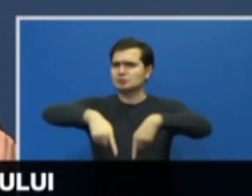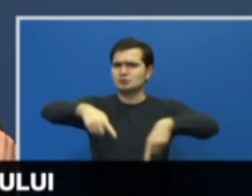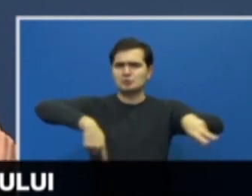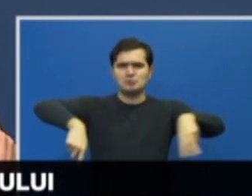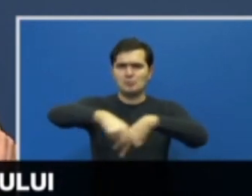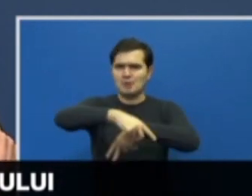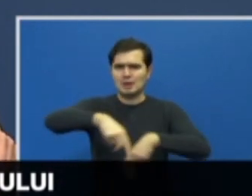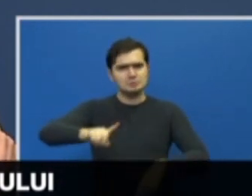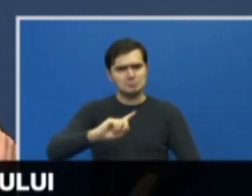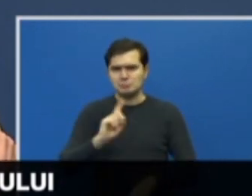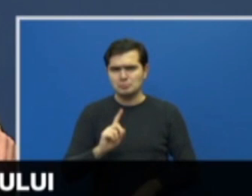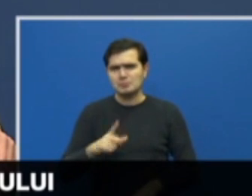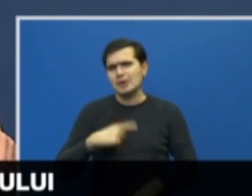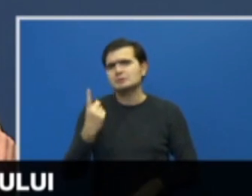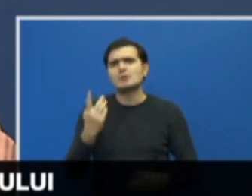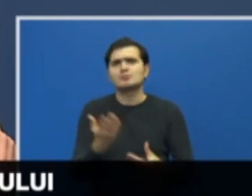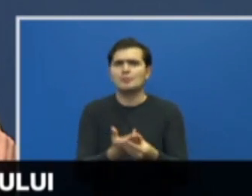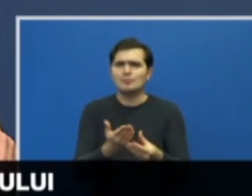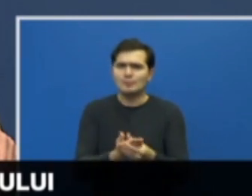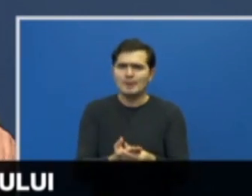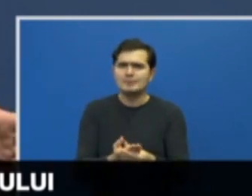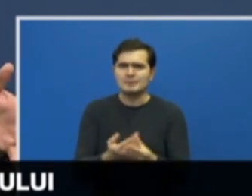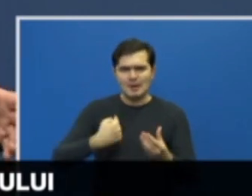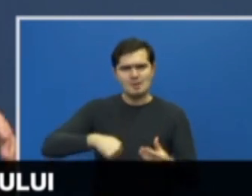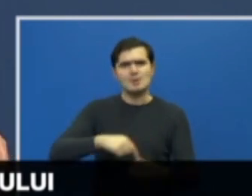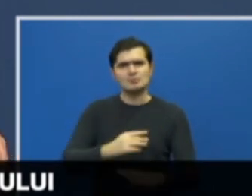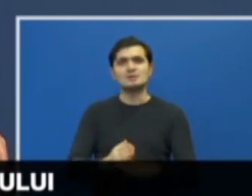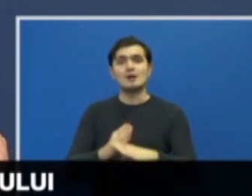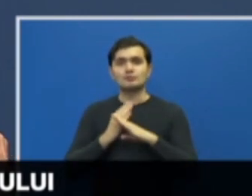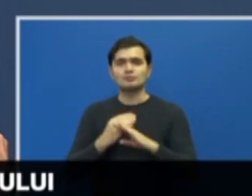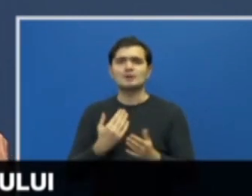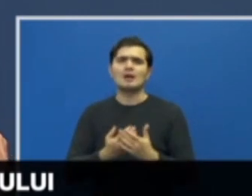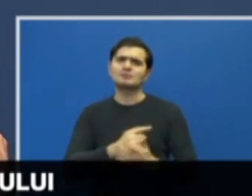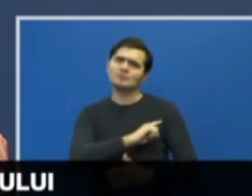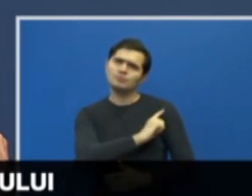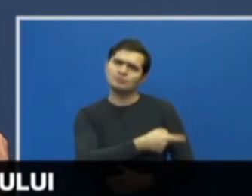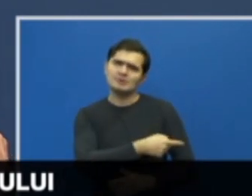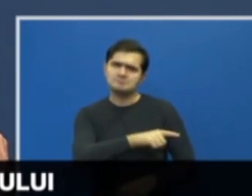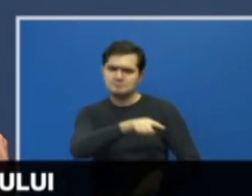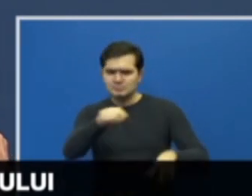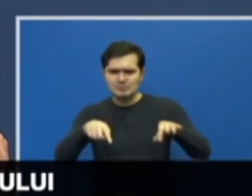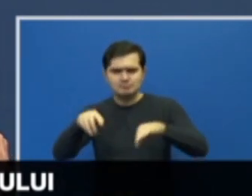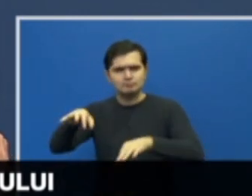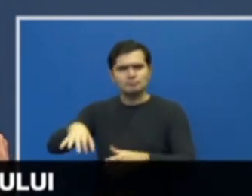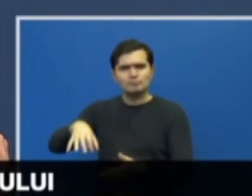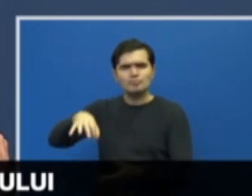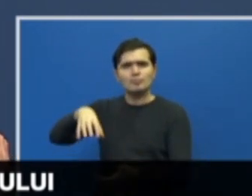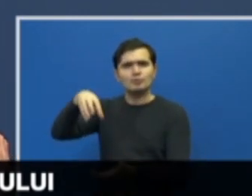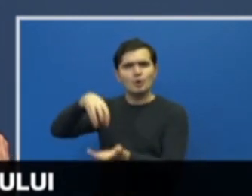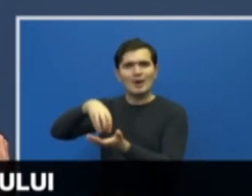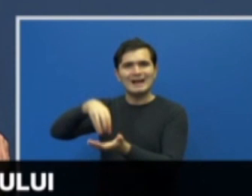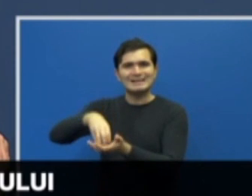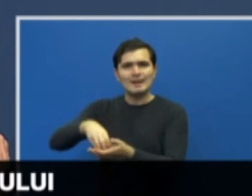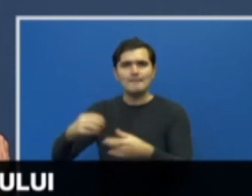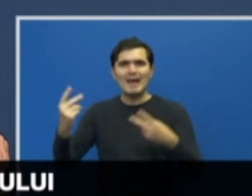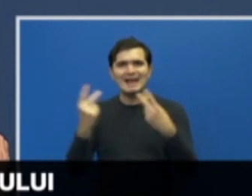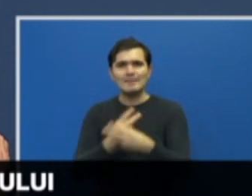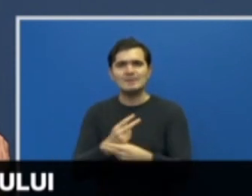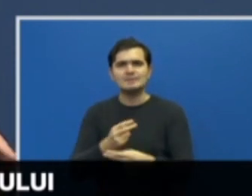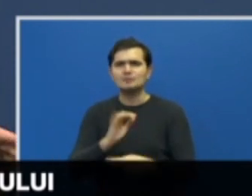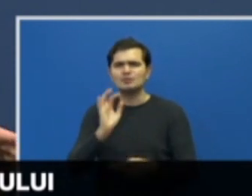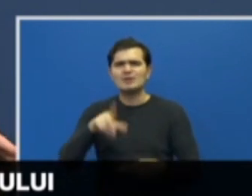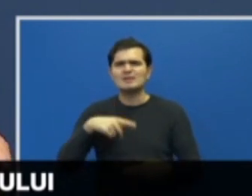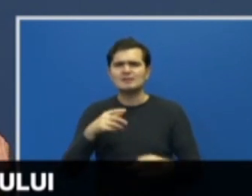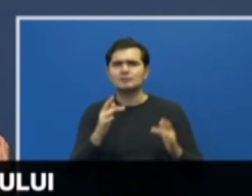document care ne ajută să putem să localizăm rapid contactii unei persoane